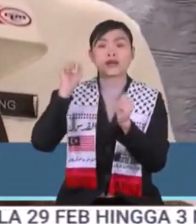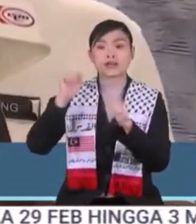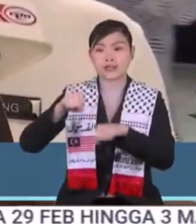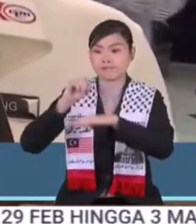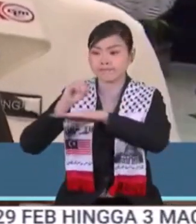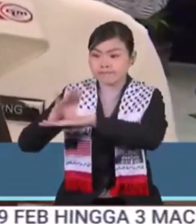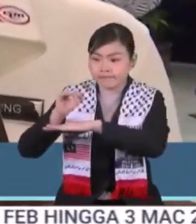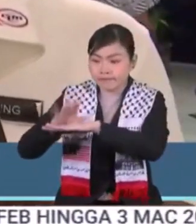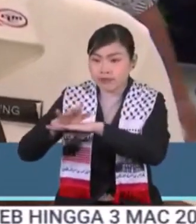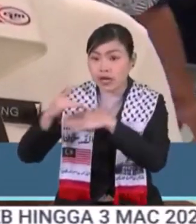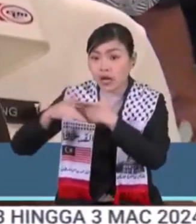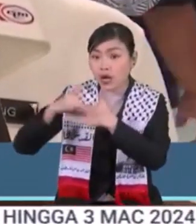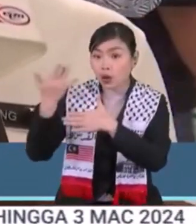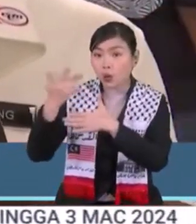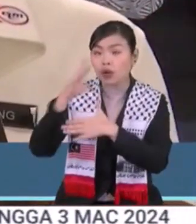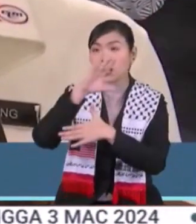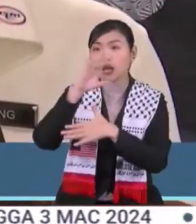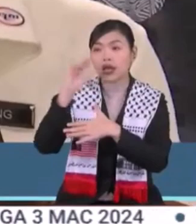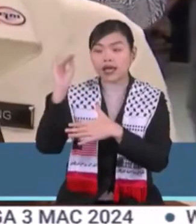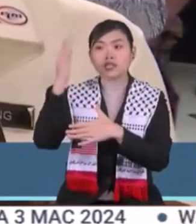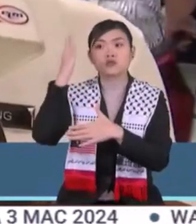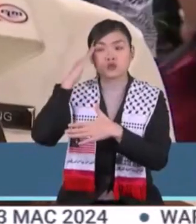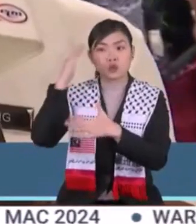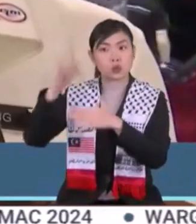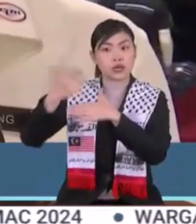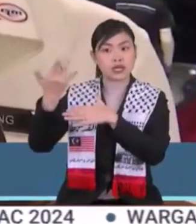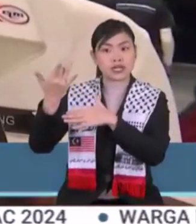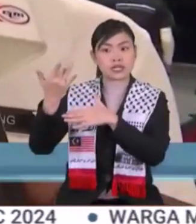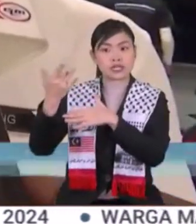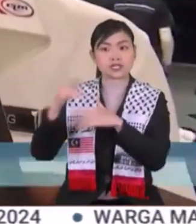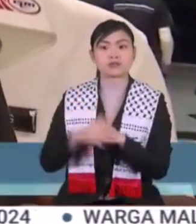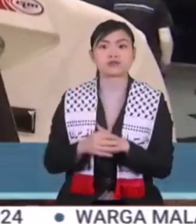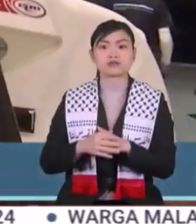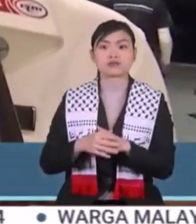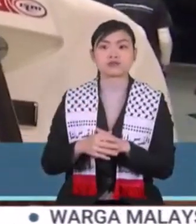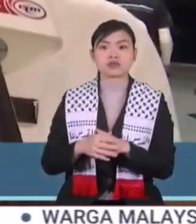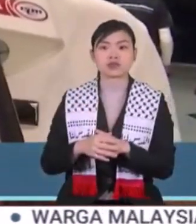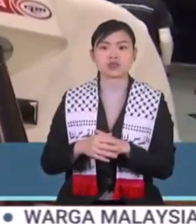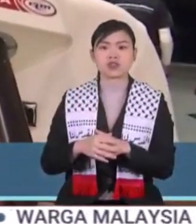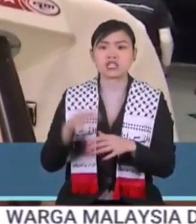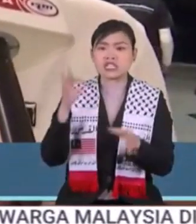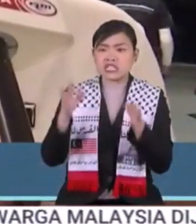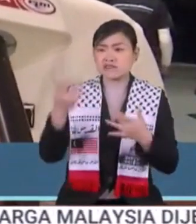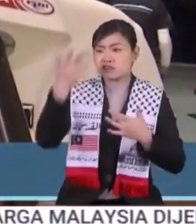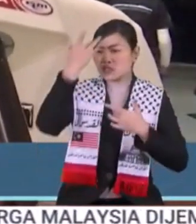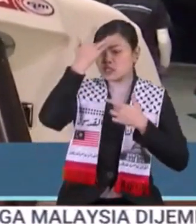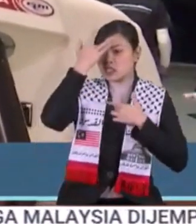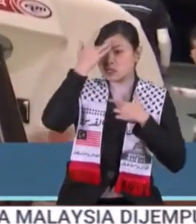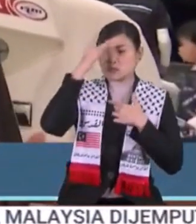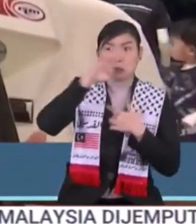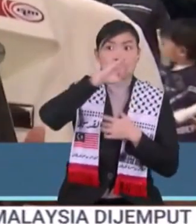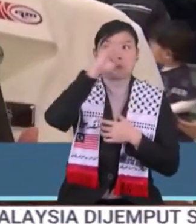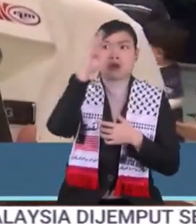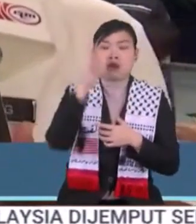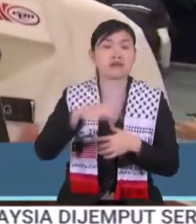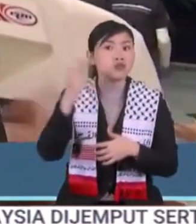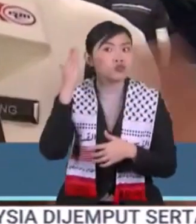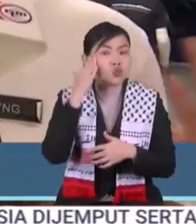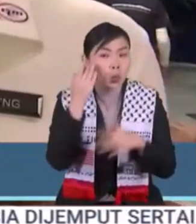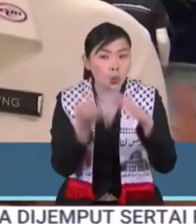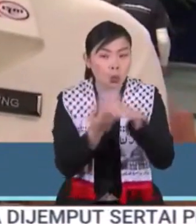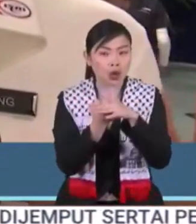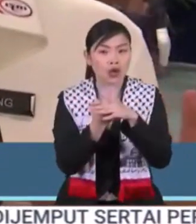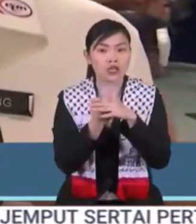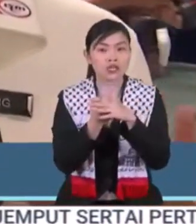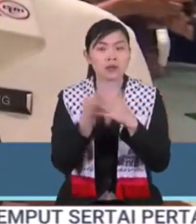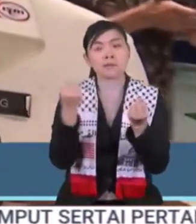counseling for the family. Because to get a diagnosis of a rare disease, a lot of time they feel alone. That's